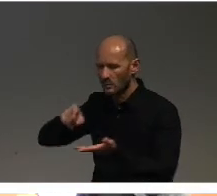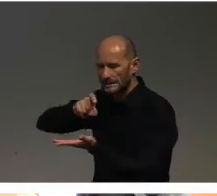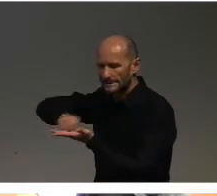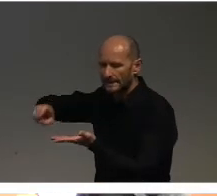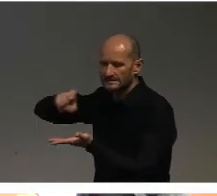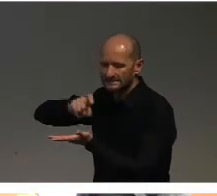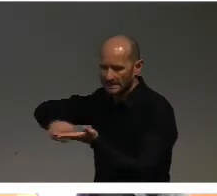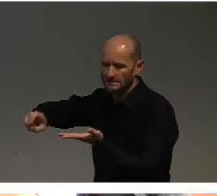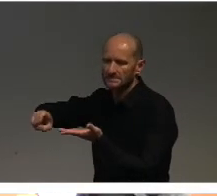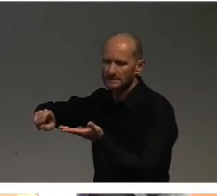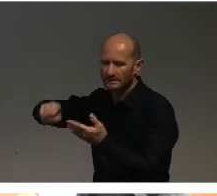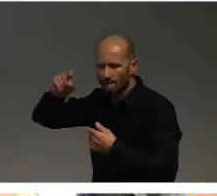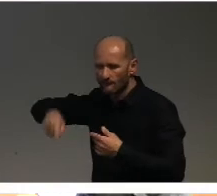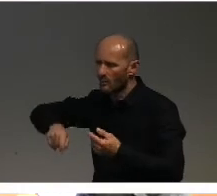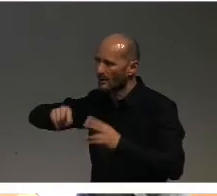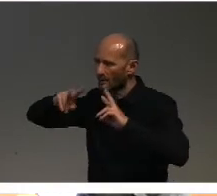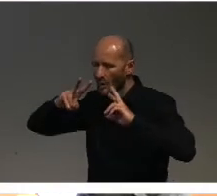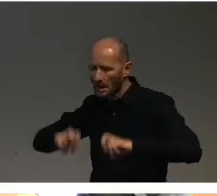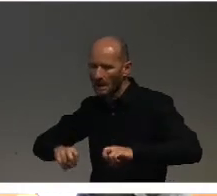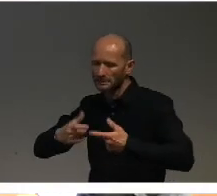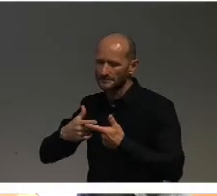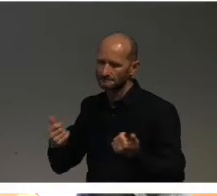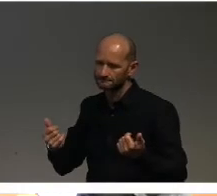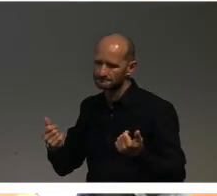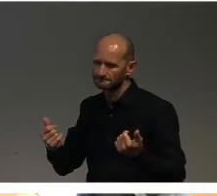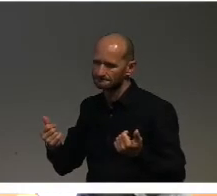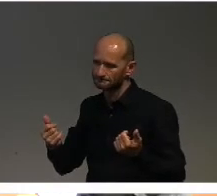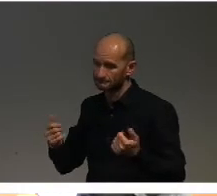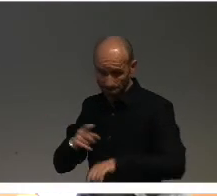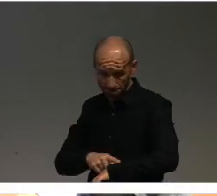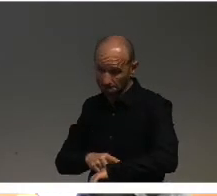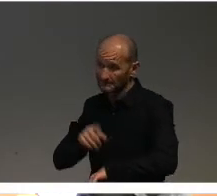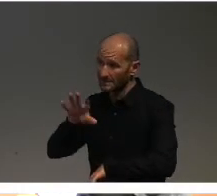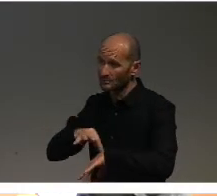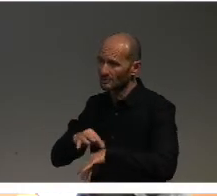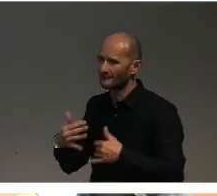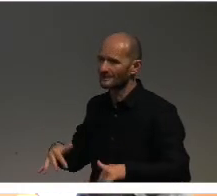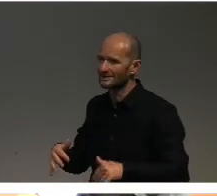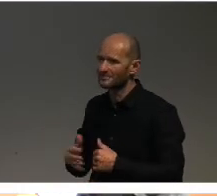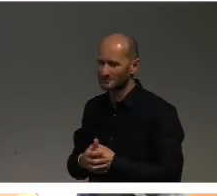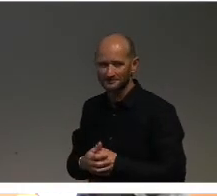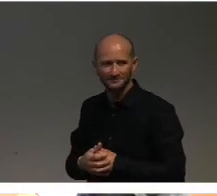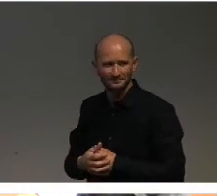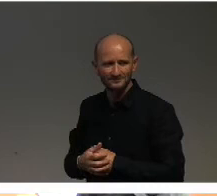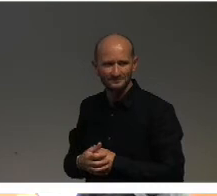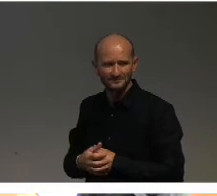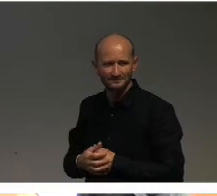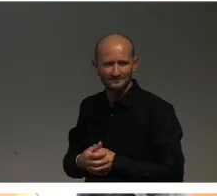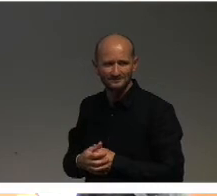un certain nombre d'enquêtes. Il me reste... c'est fini ? 5 minutes. Bon, ça va, 5 minutes, parce que là, c'est la